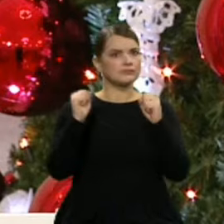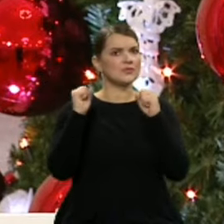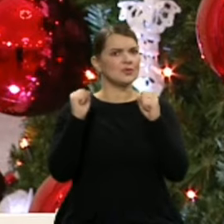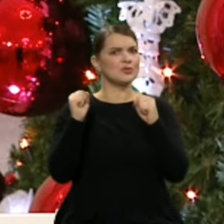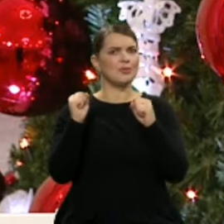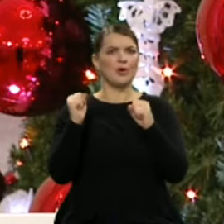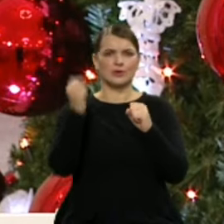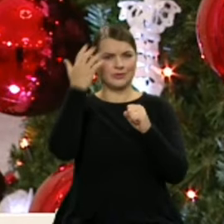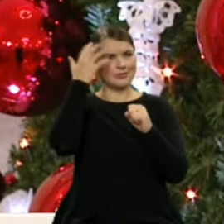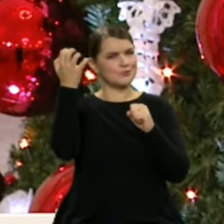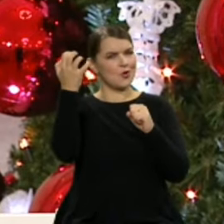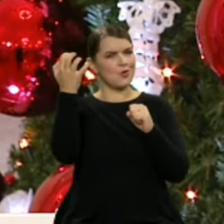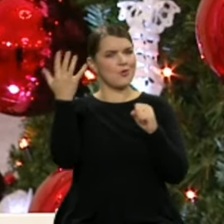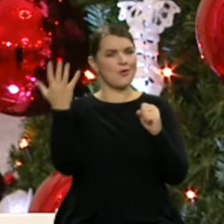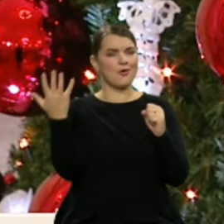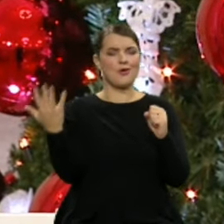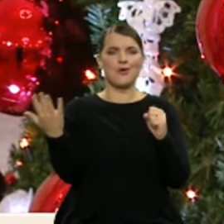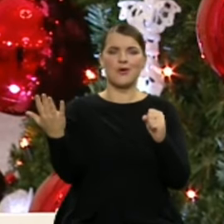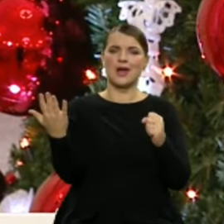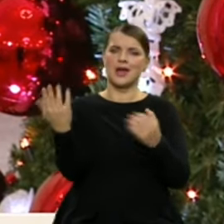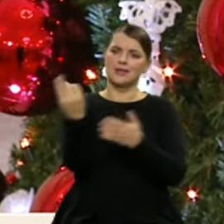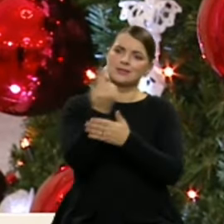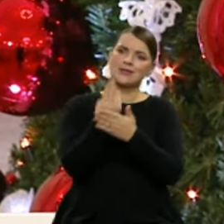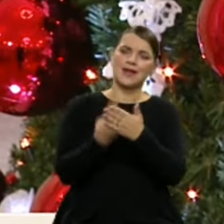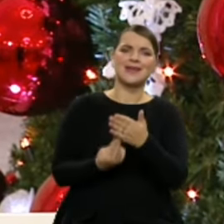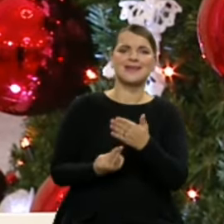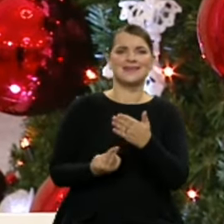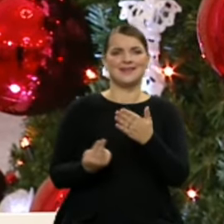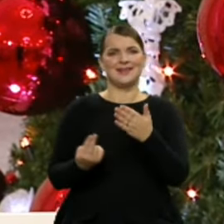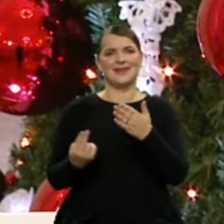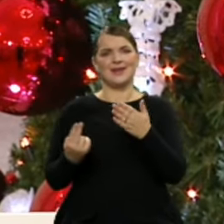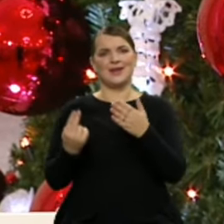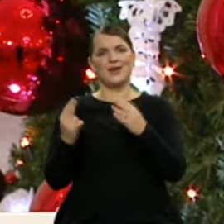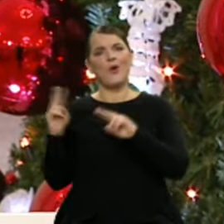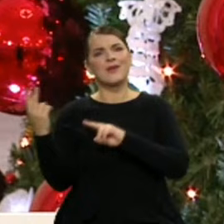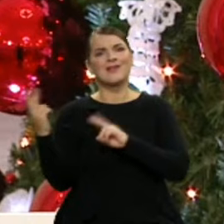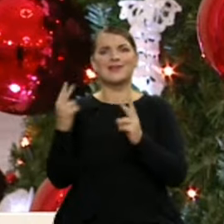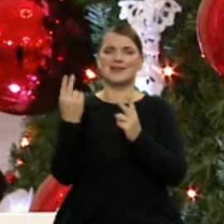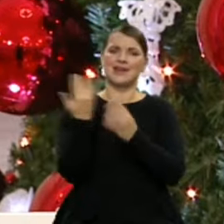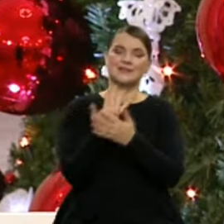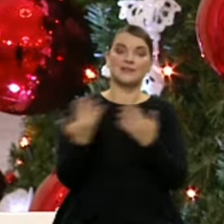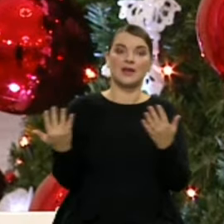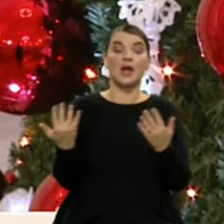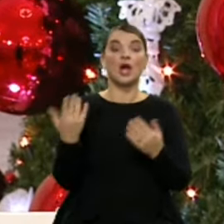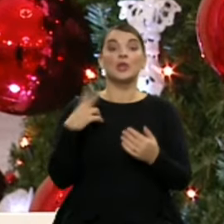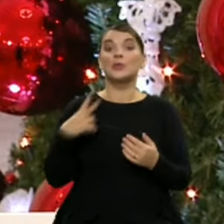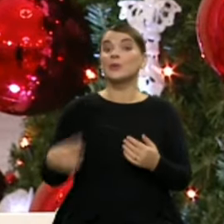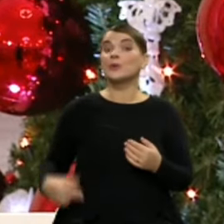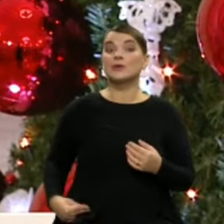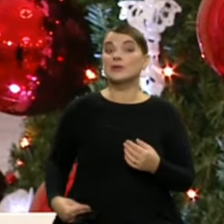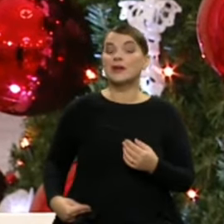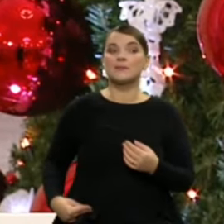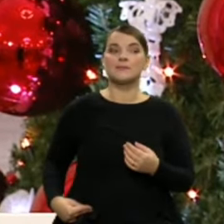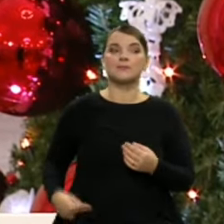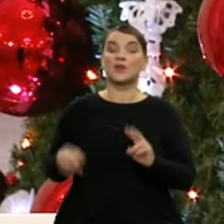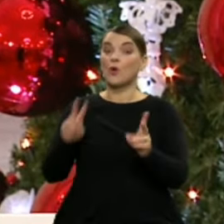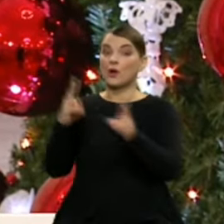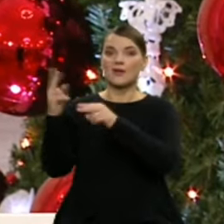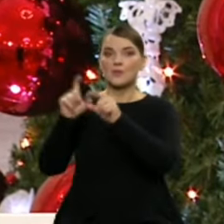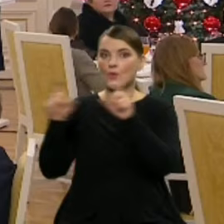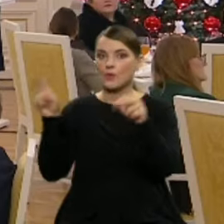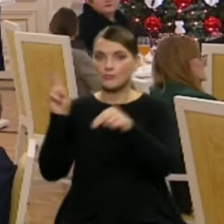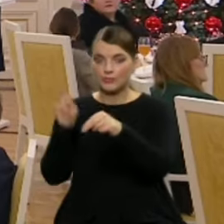sportiškas ir dailė, fotografija domėjasi, dukra baigė choreografijos